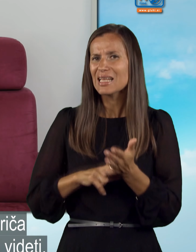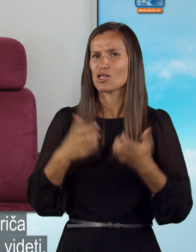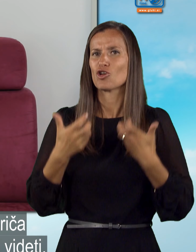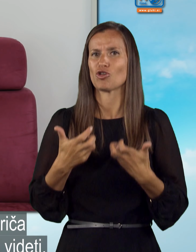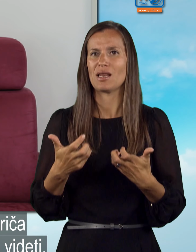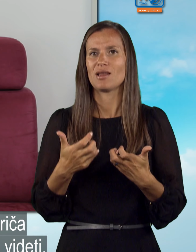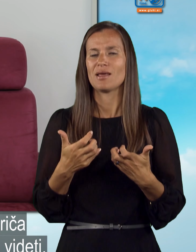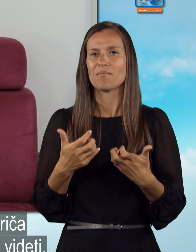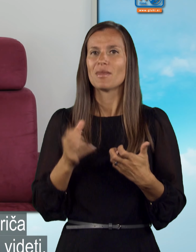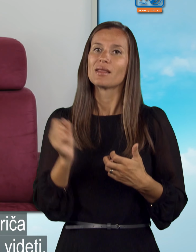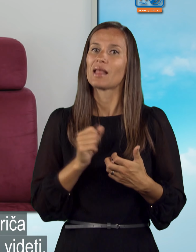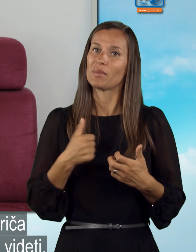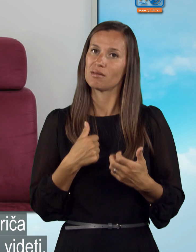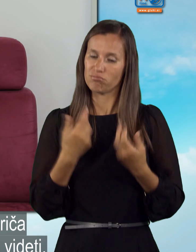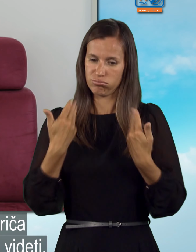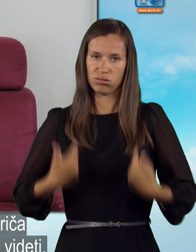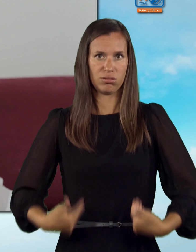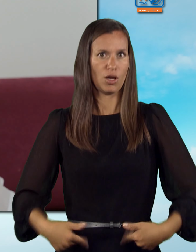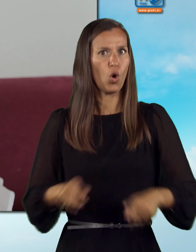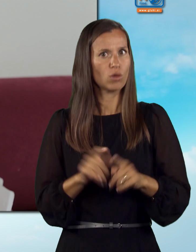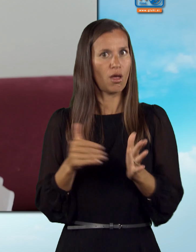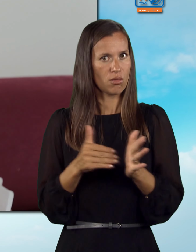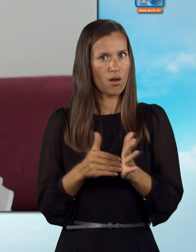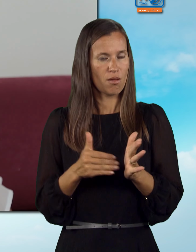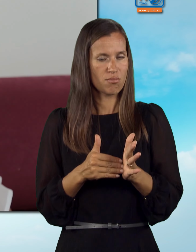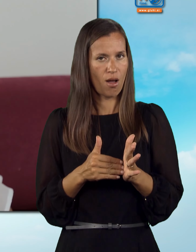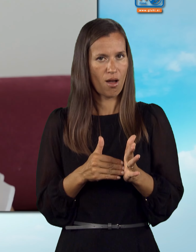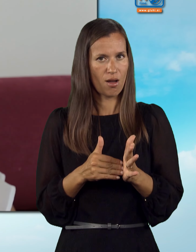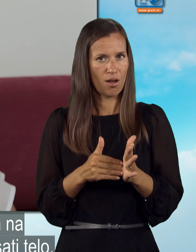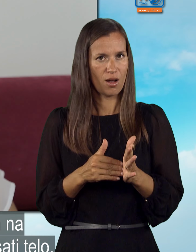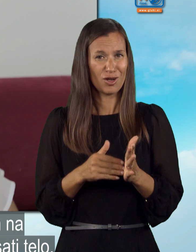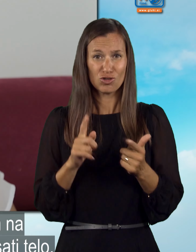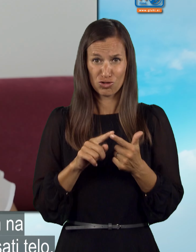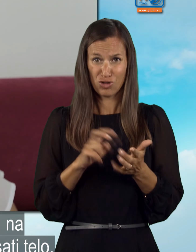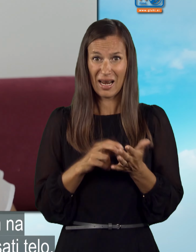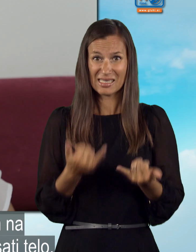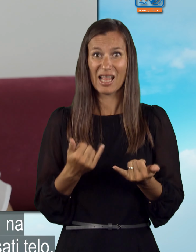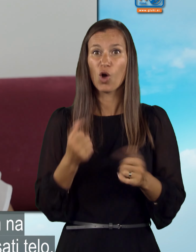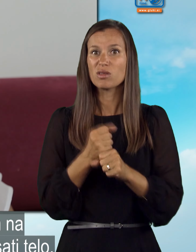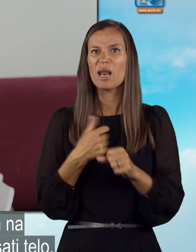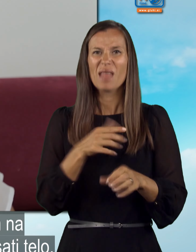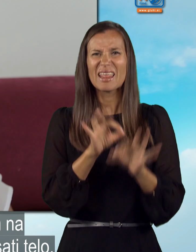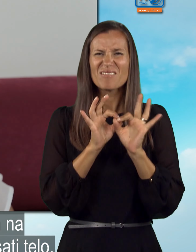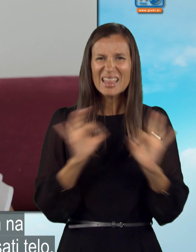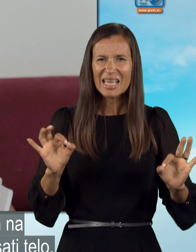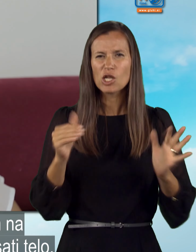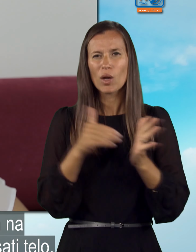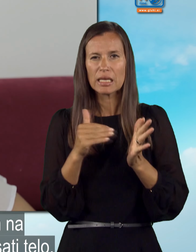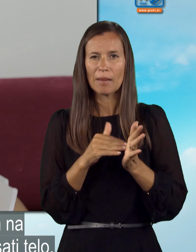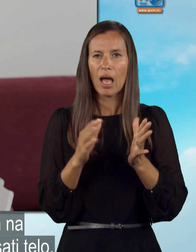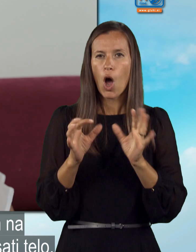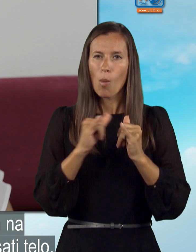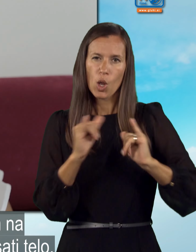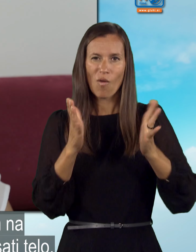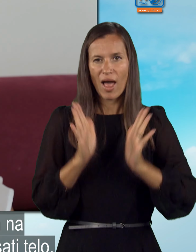res želim, da bi pač izgledala tako, kot je treba takrat. In šele zdaj, ko delam na teh finesah, ker res